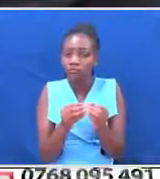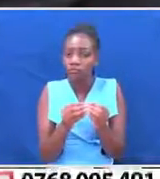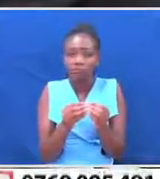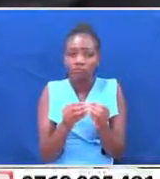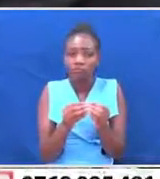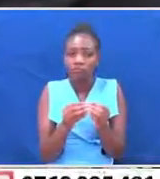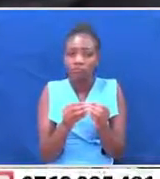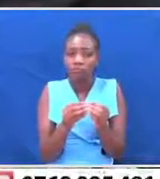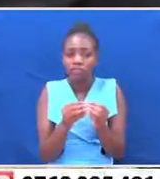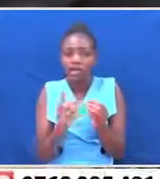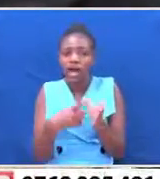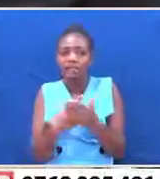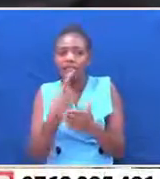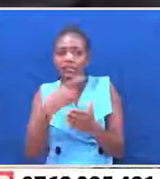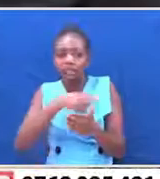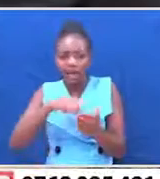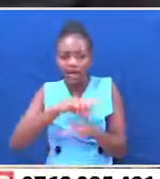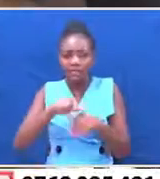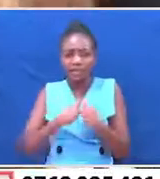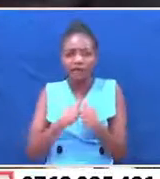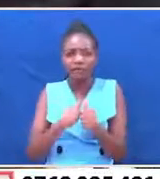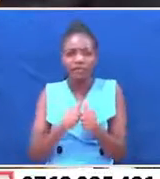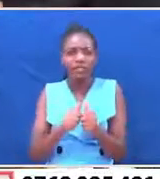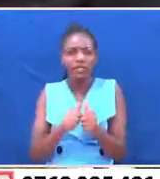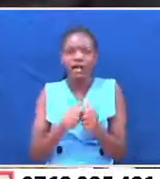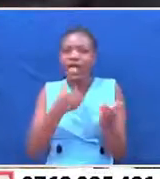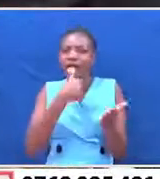You are referring us to a memo dated